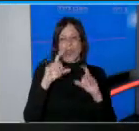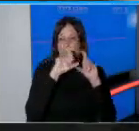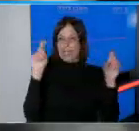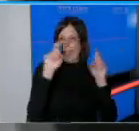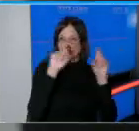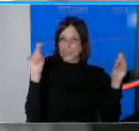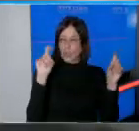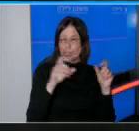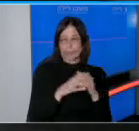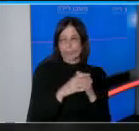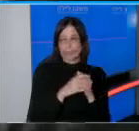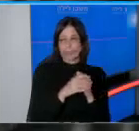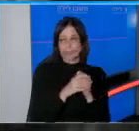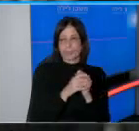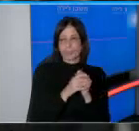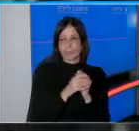וכרזות,